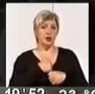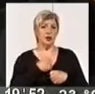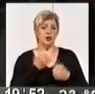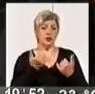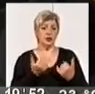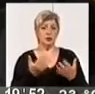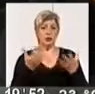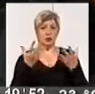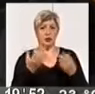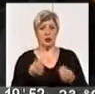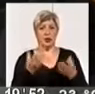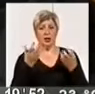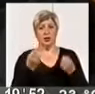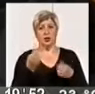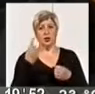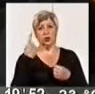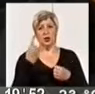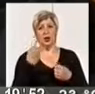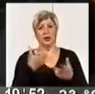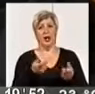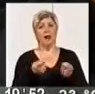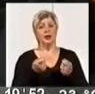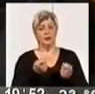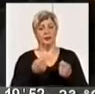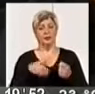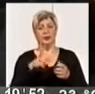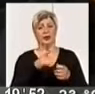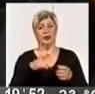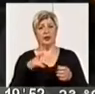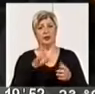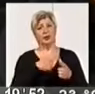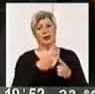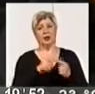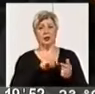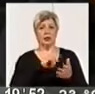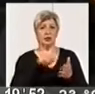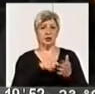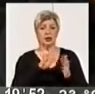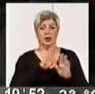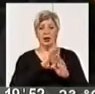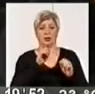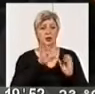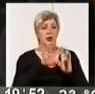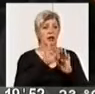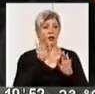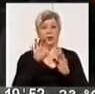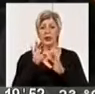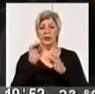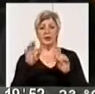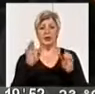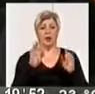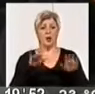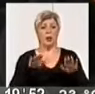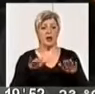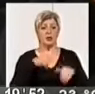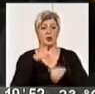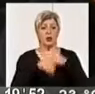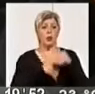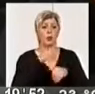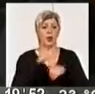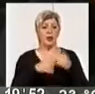еще ни одна администрация районная или городская не определила места купания для этих